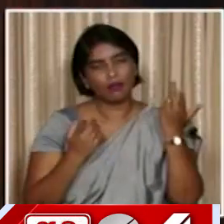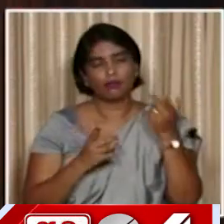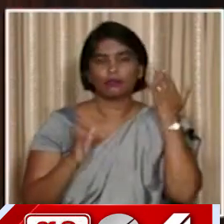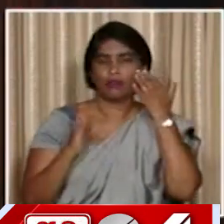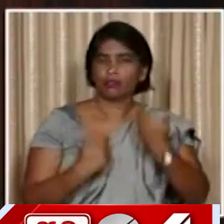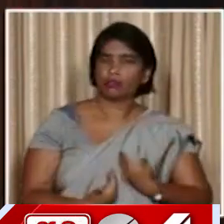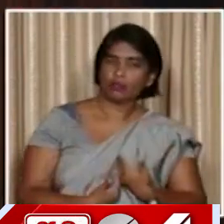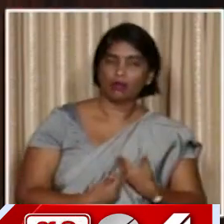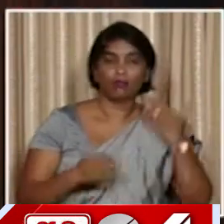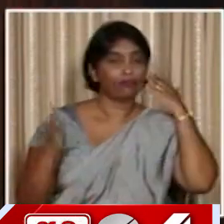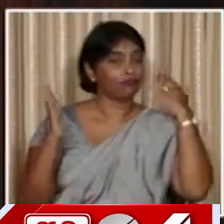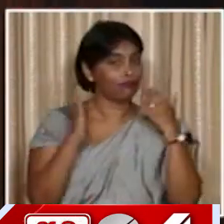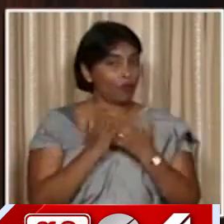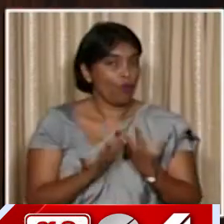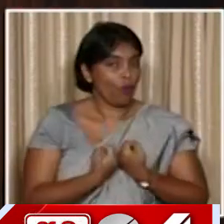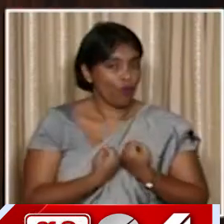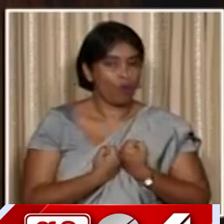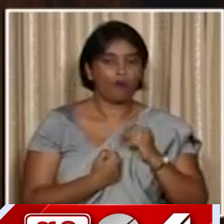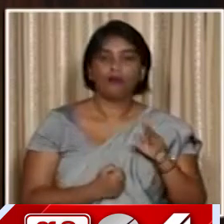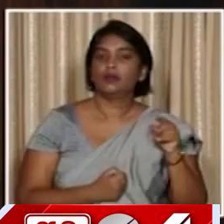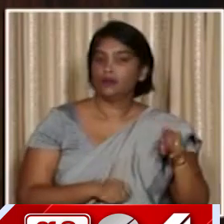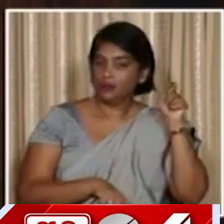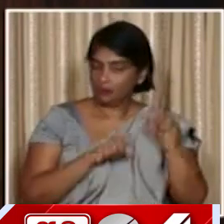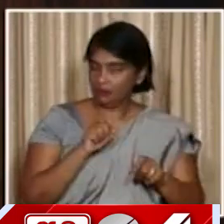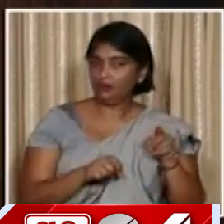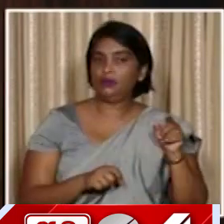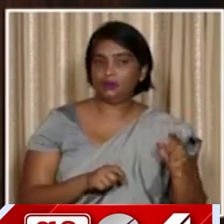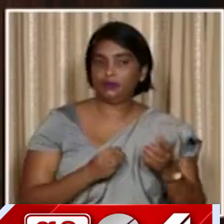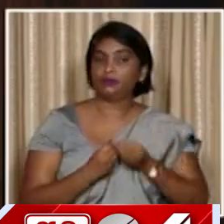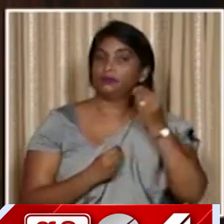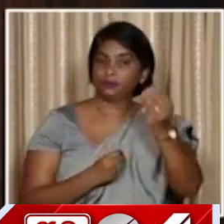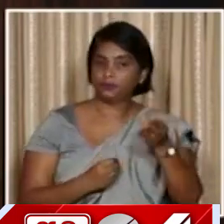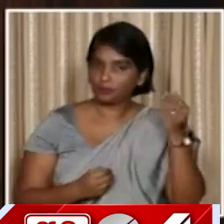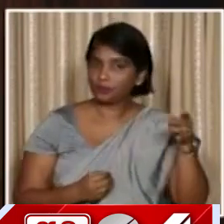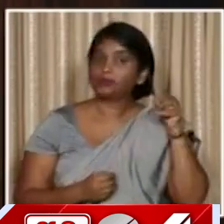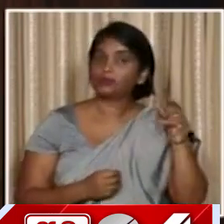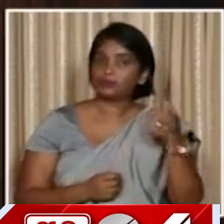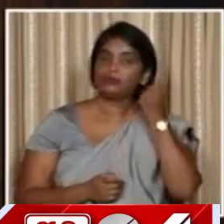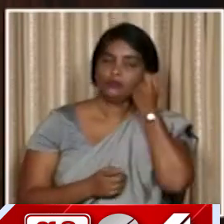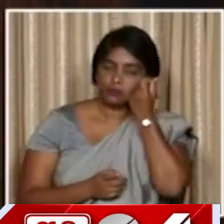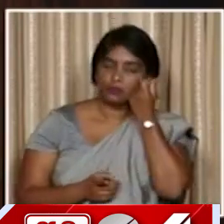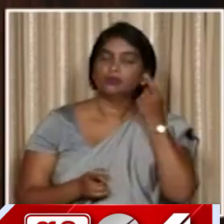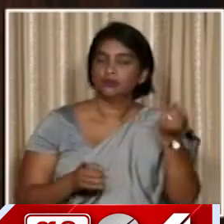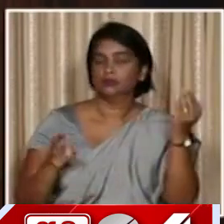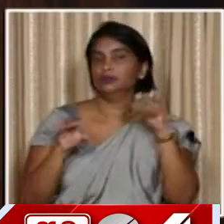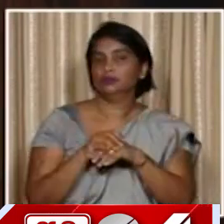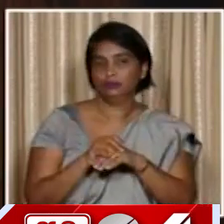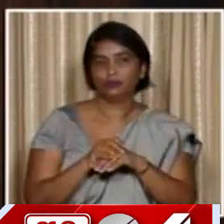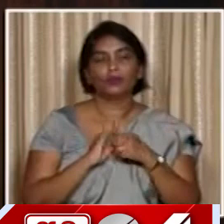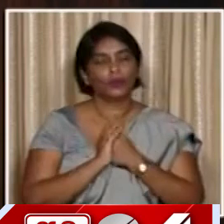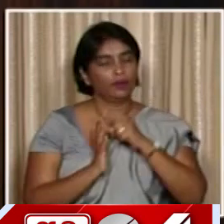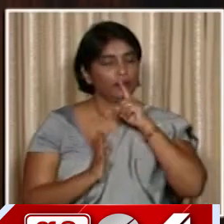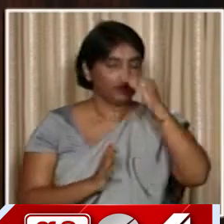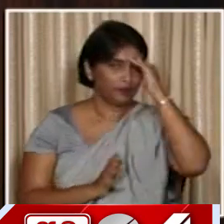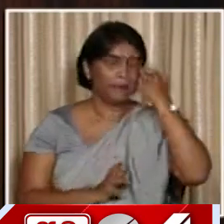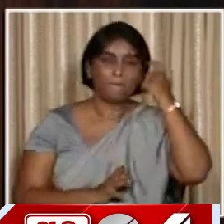තියෙන ඒ පිළිබඳ අවධානයක් වමනාවක් තියෙන පිරිසටත් ලබා දීලා ඔවුන්ගේ අදහසුත් ඒ සඳහා ලබා ගන්න කරු කතානායකතුමනි